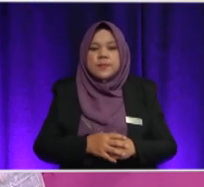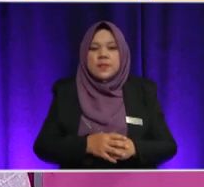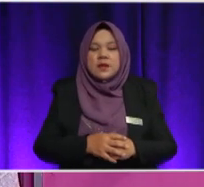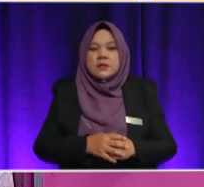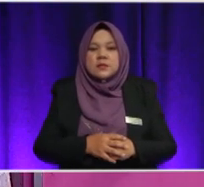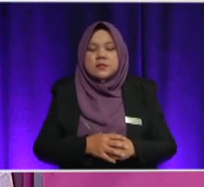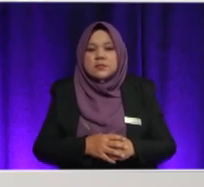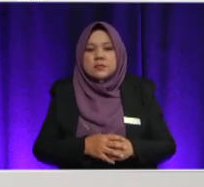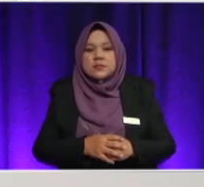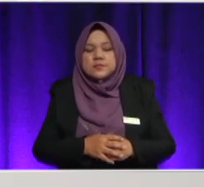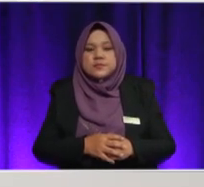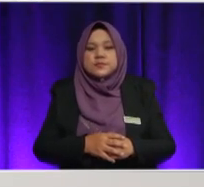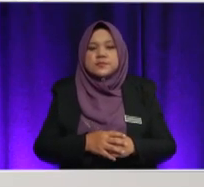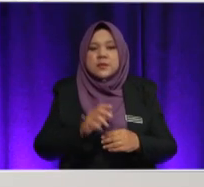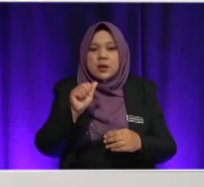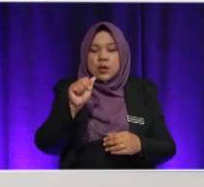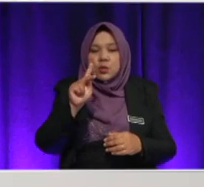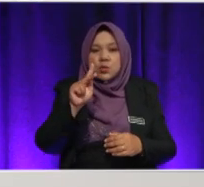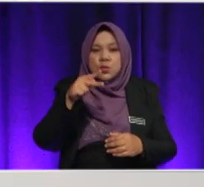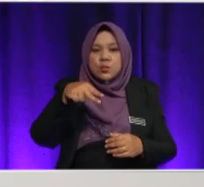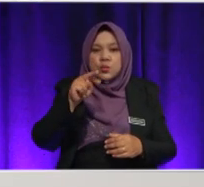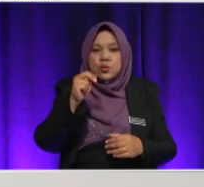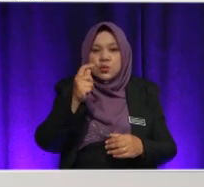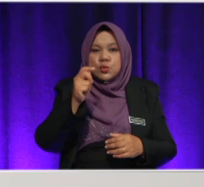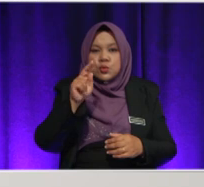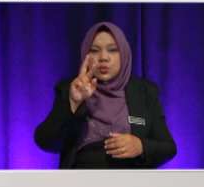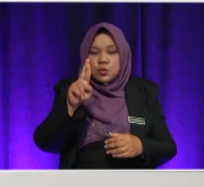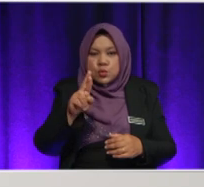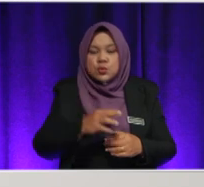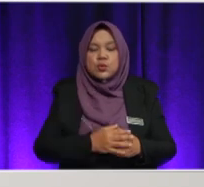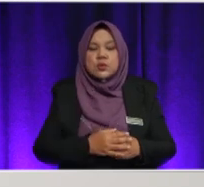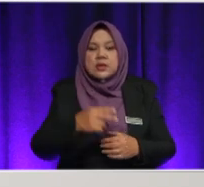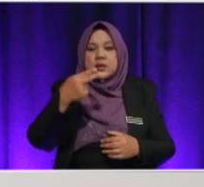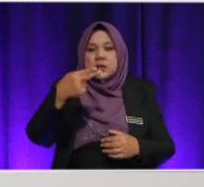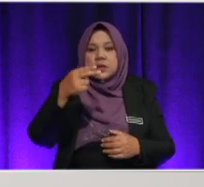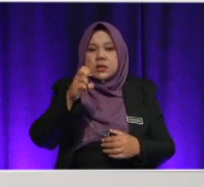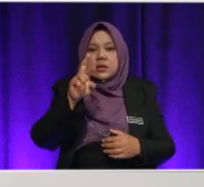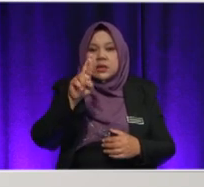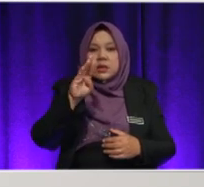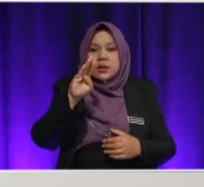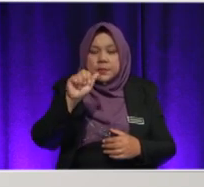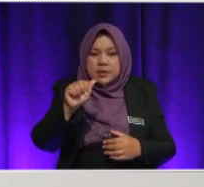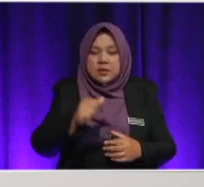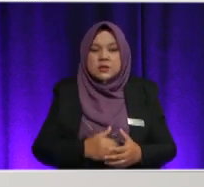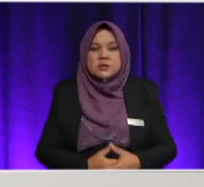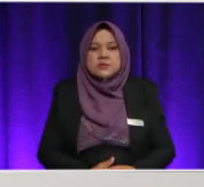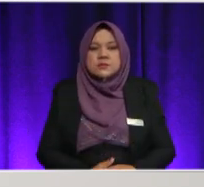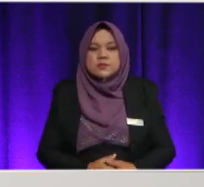kemudian akupuntur kemudian terapi herbal sebagai rawatan tambahan penyakit cancel